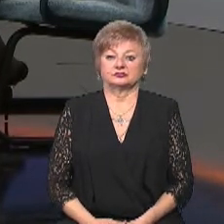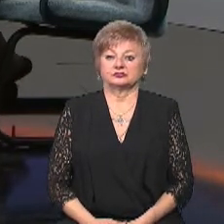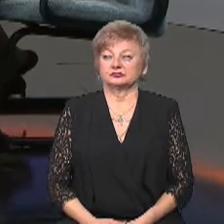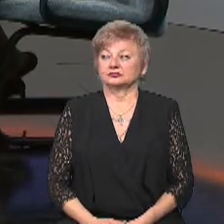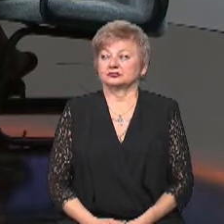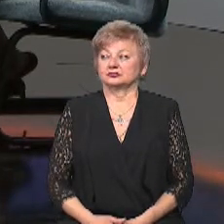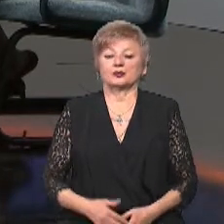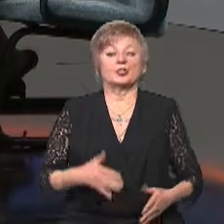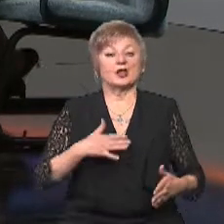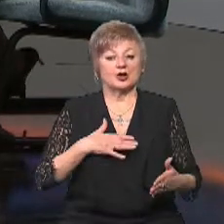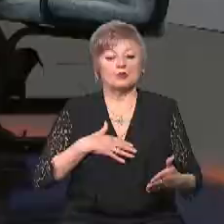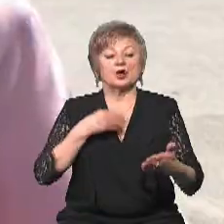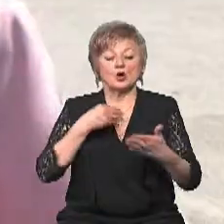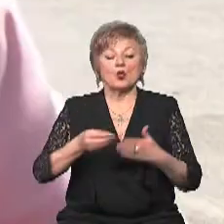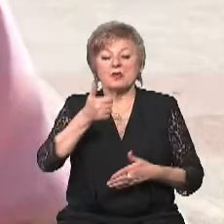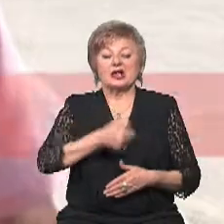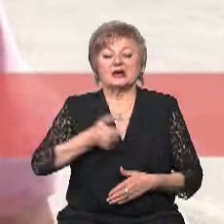Ми купили краску.